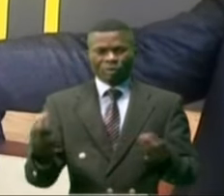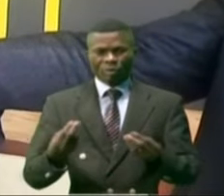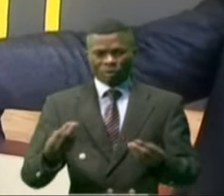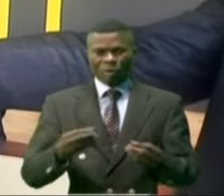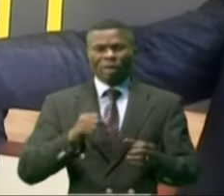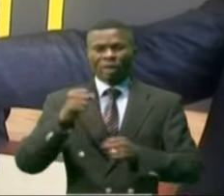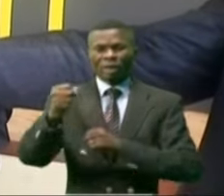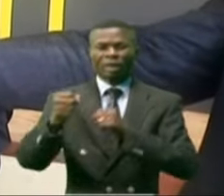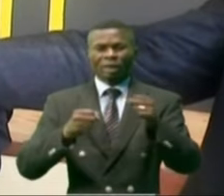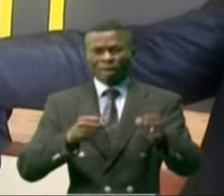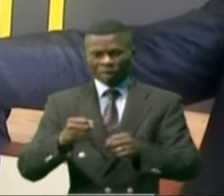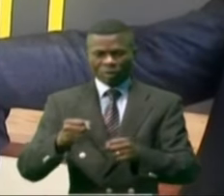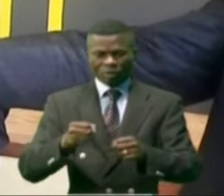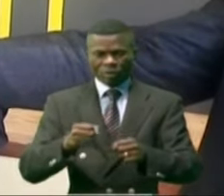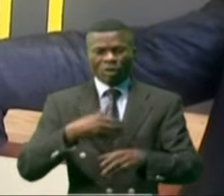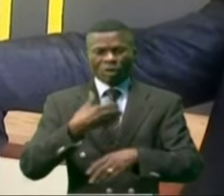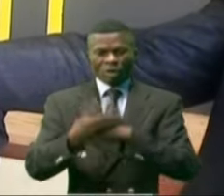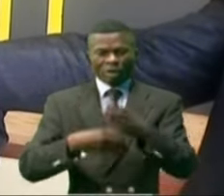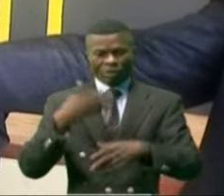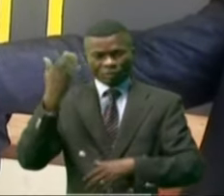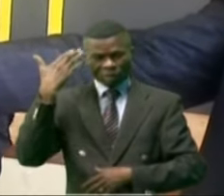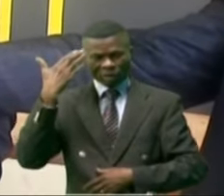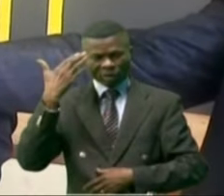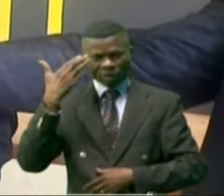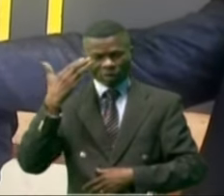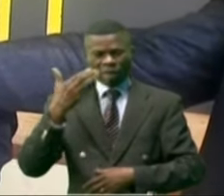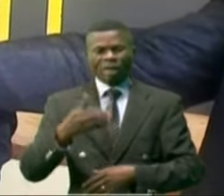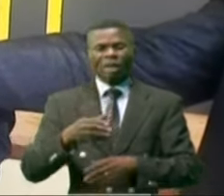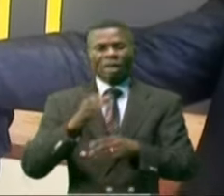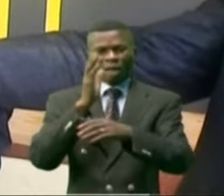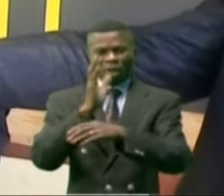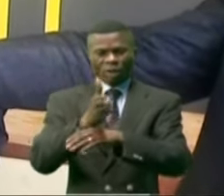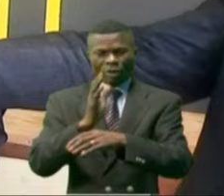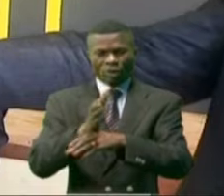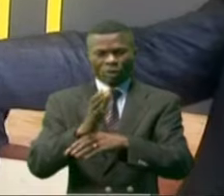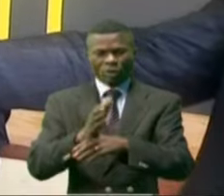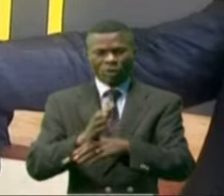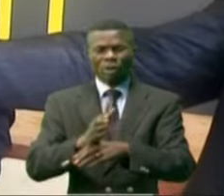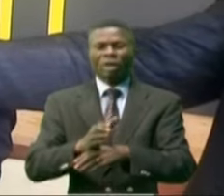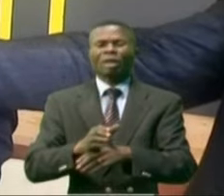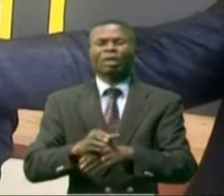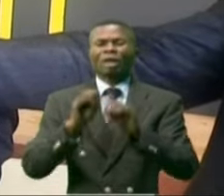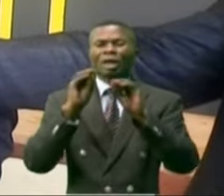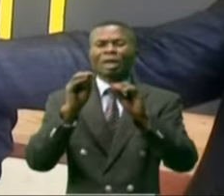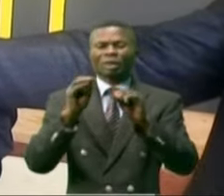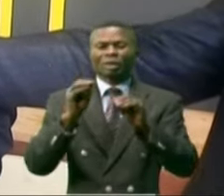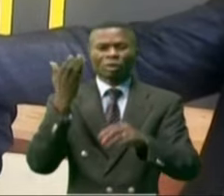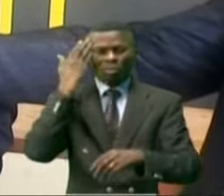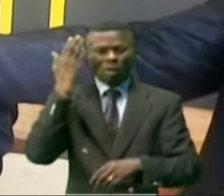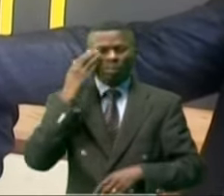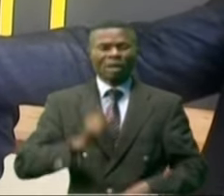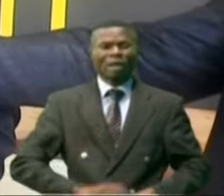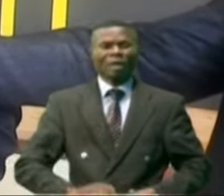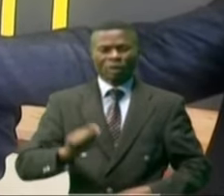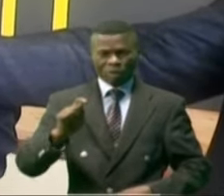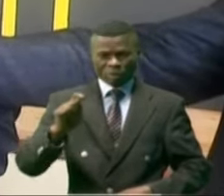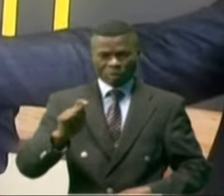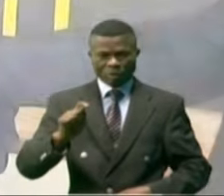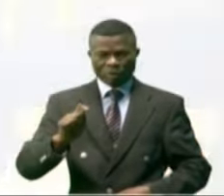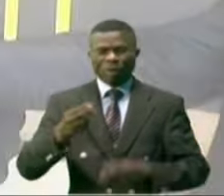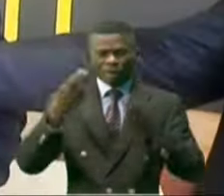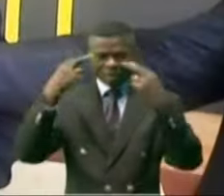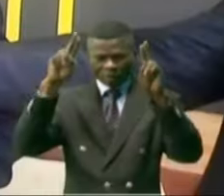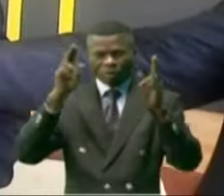combat que nous a appris le patriarche docteur Étienne Tshisekedi a fini par